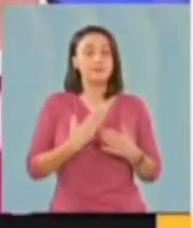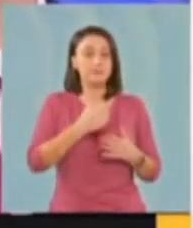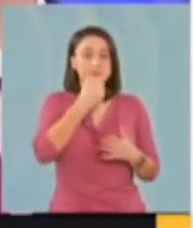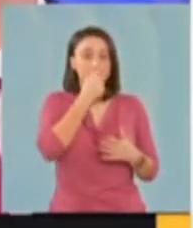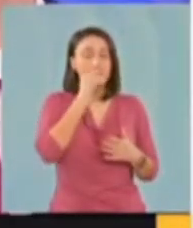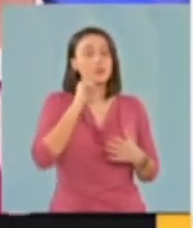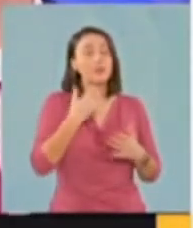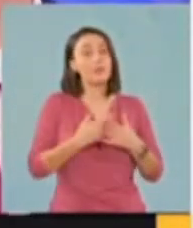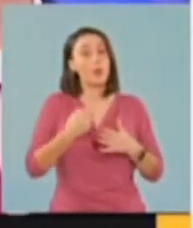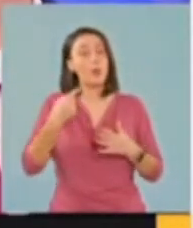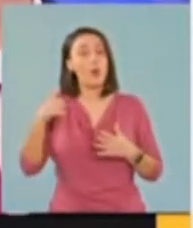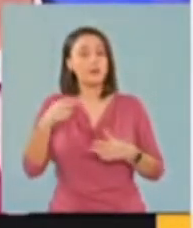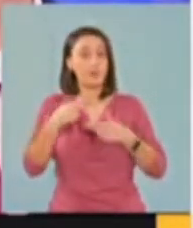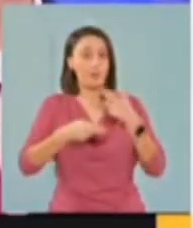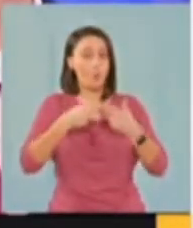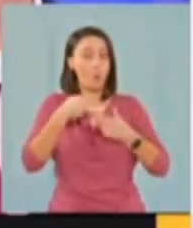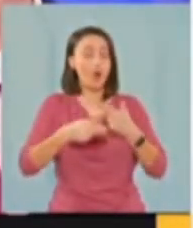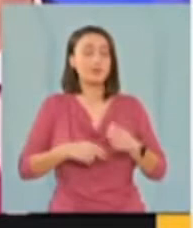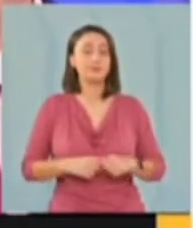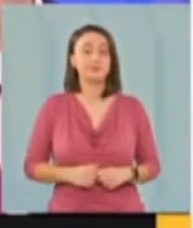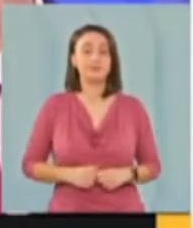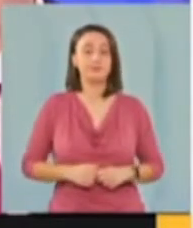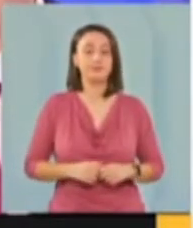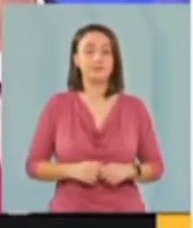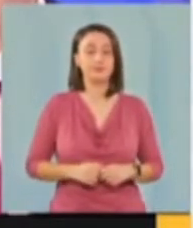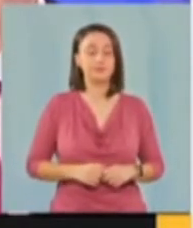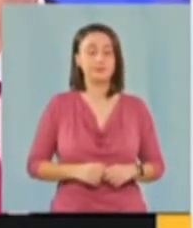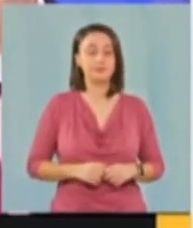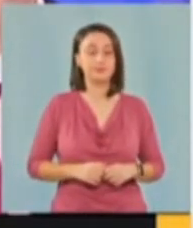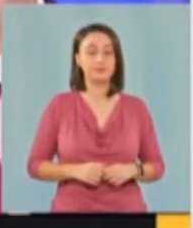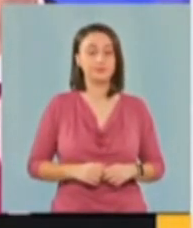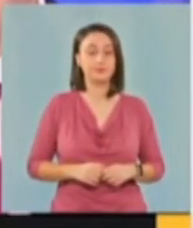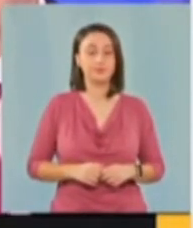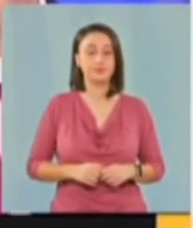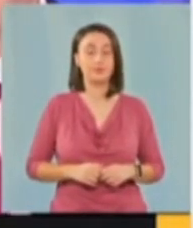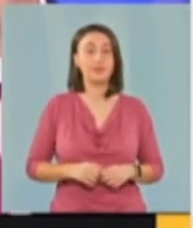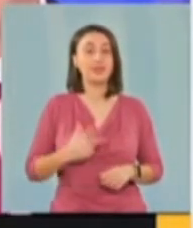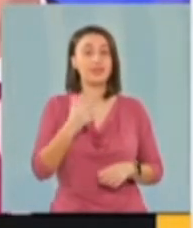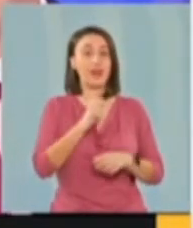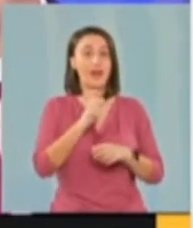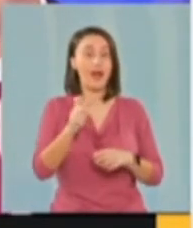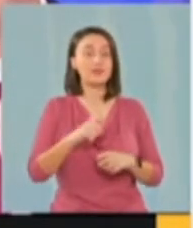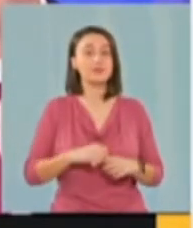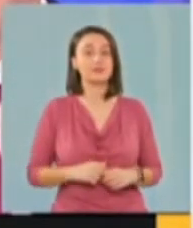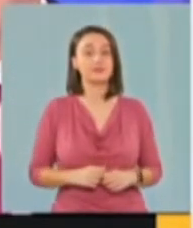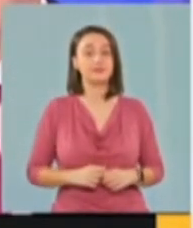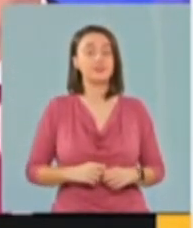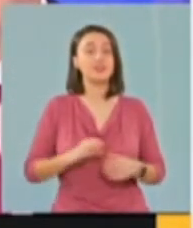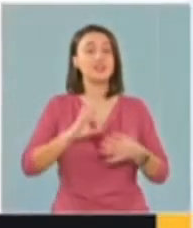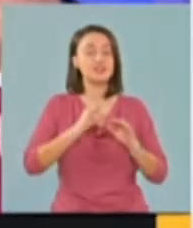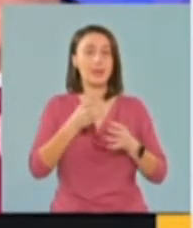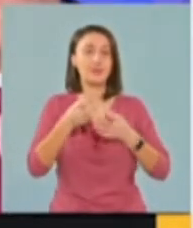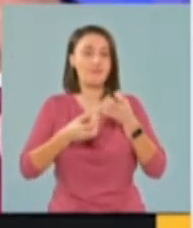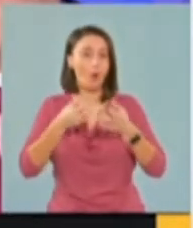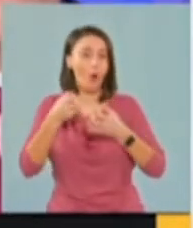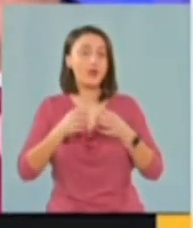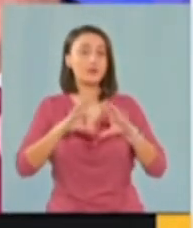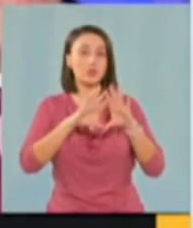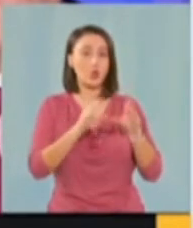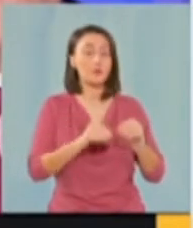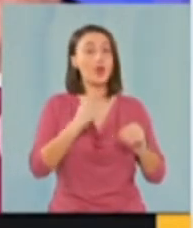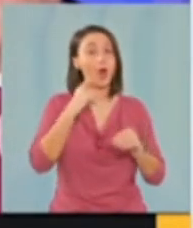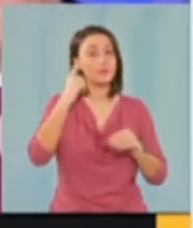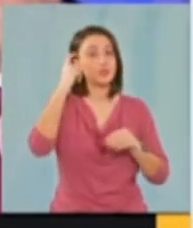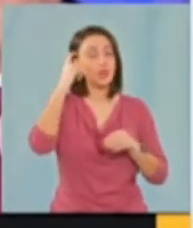pentru alte boli transmisibile. 3 cazuri. 3 cazuri înseamnă focar. În România